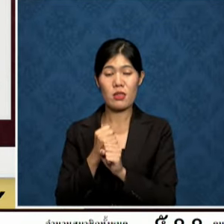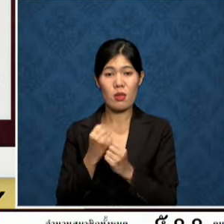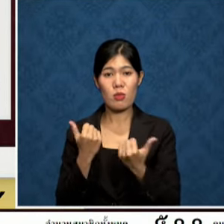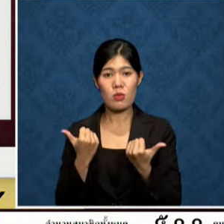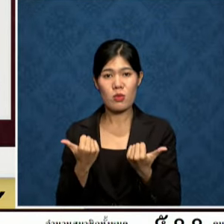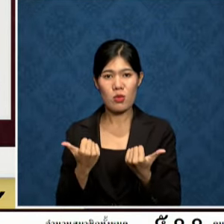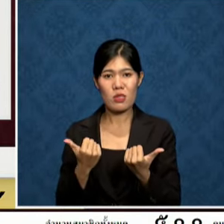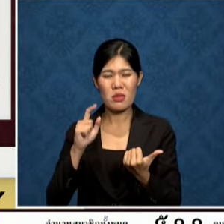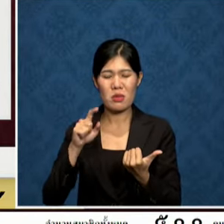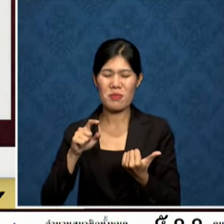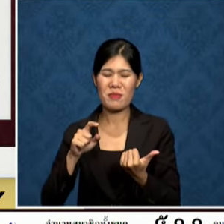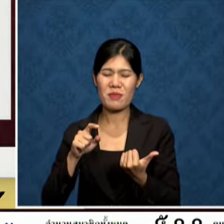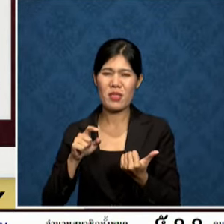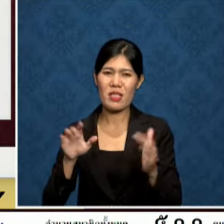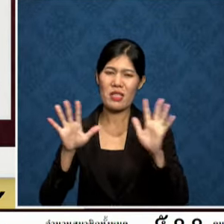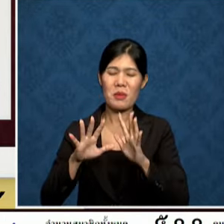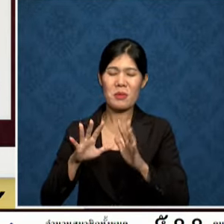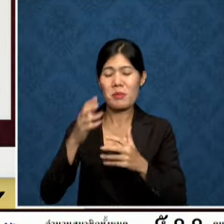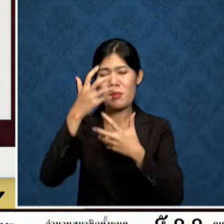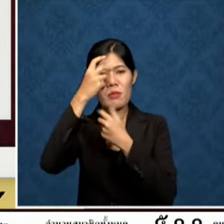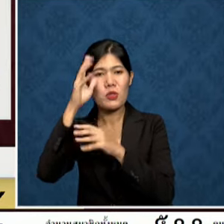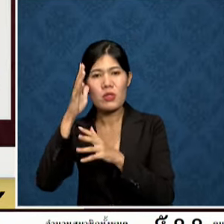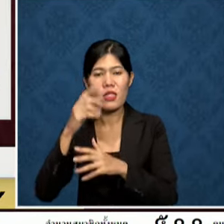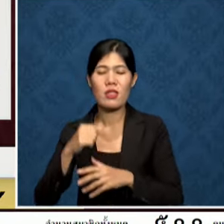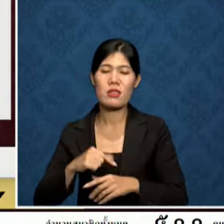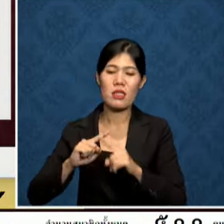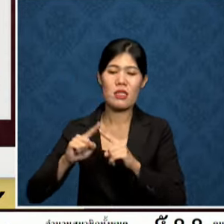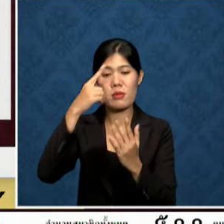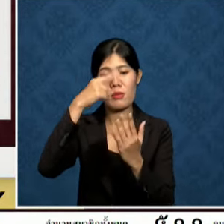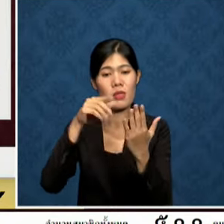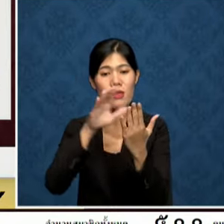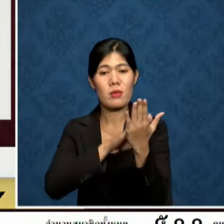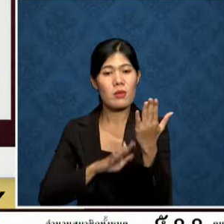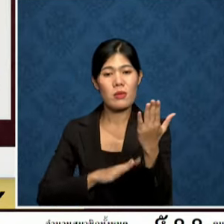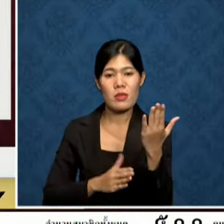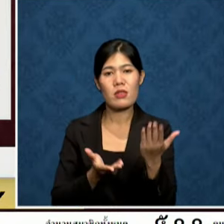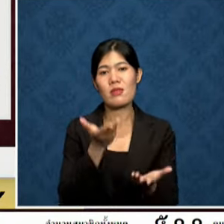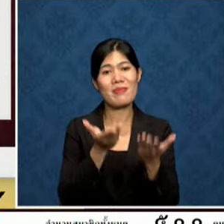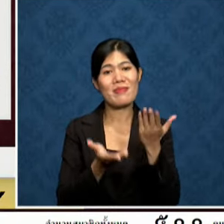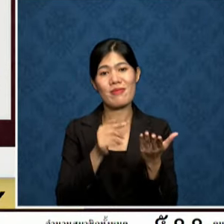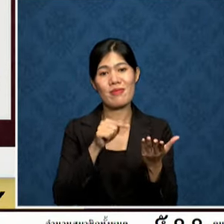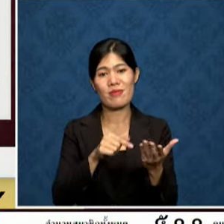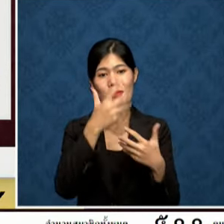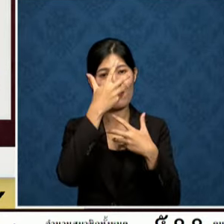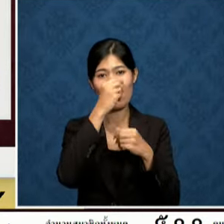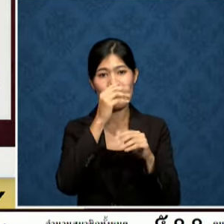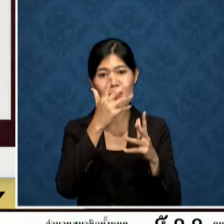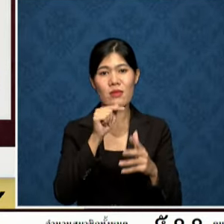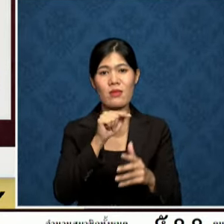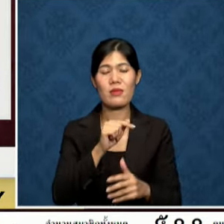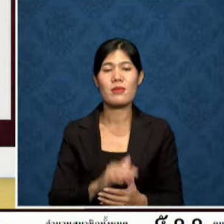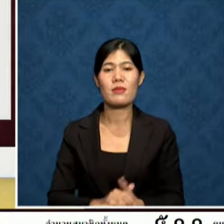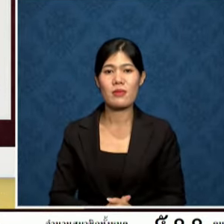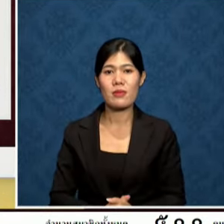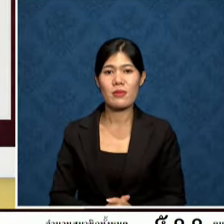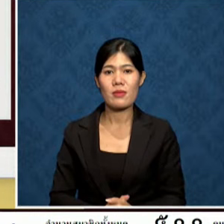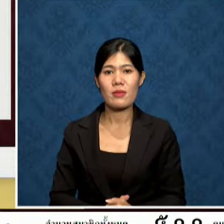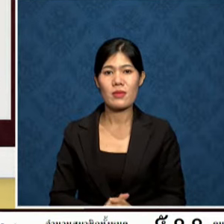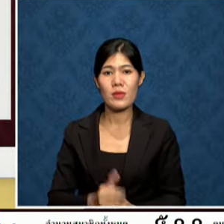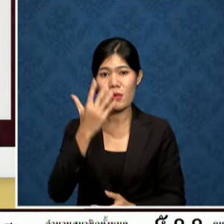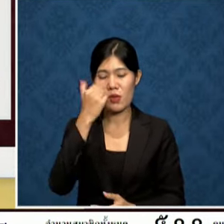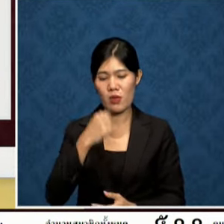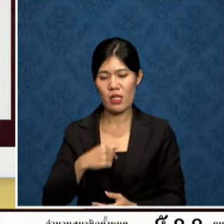คือทำตัวแบบว่าโนสนโแค่ะว่าจะทำให้ประเทศจะต้องไปอยู่ในสภาวะเสี่ยงแบบนี้ก็เพียงเพื่อ